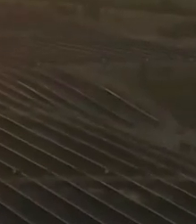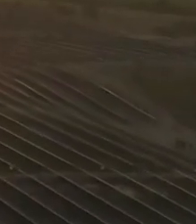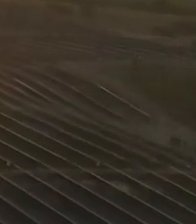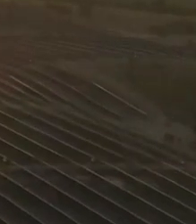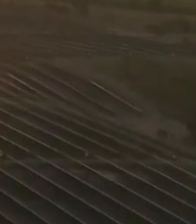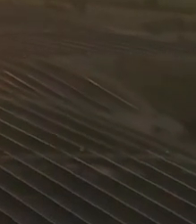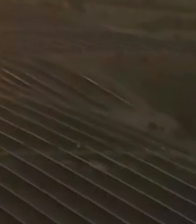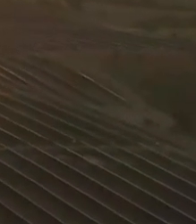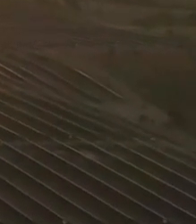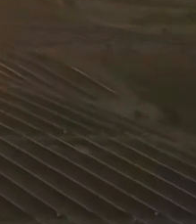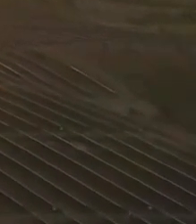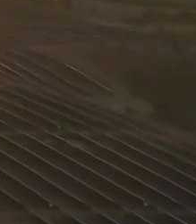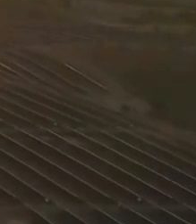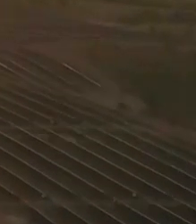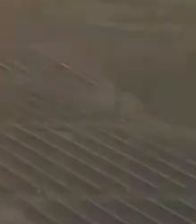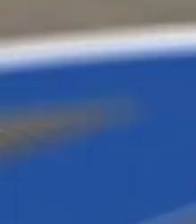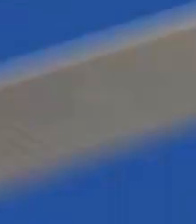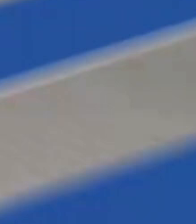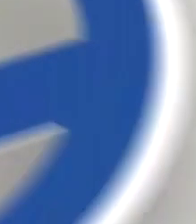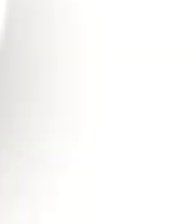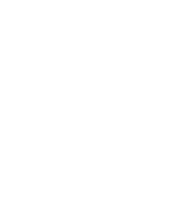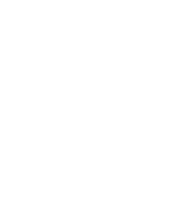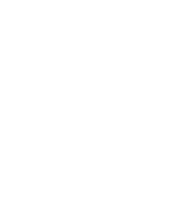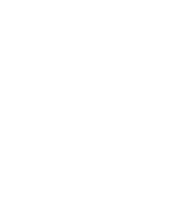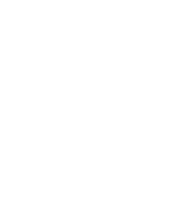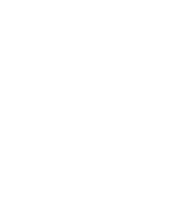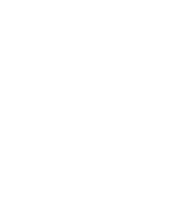ένα καλύτερο αύριο για όλους.